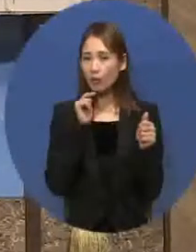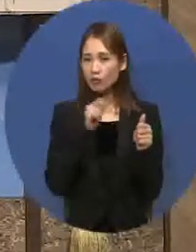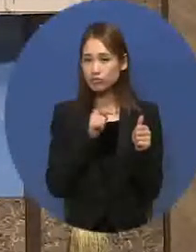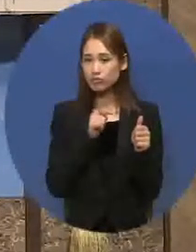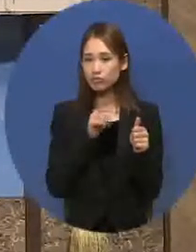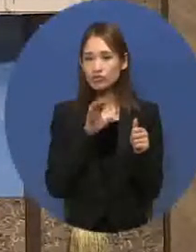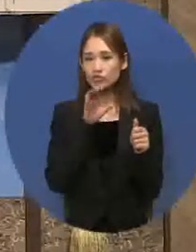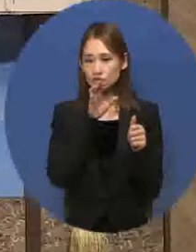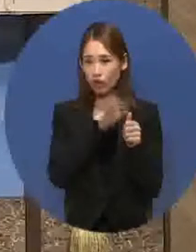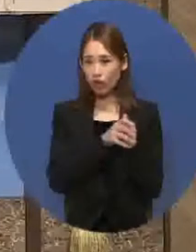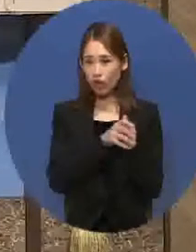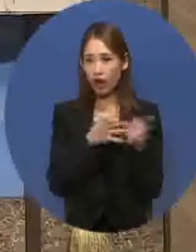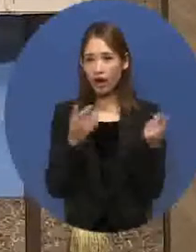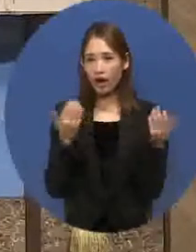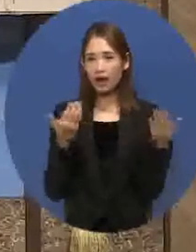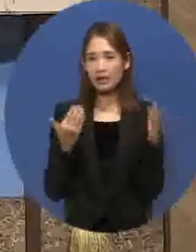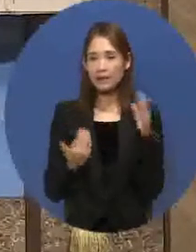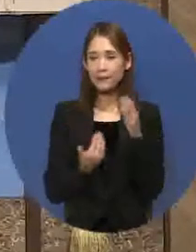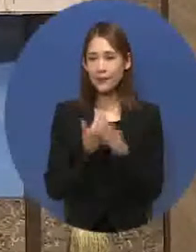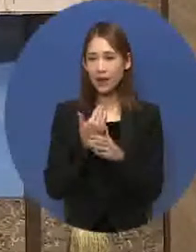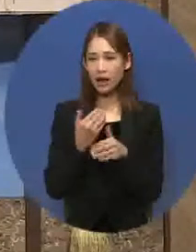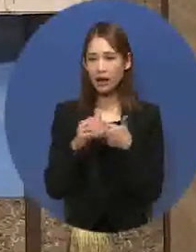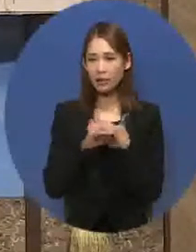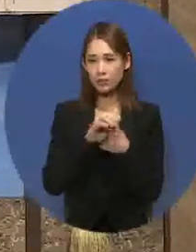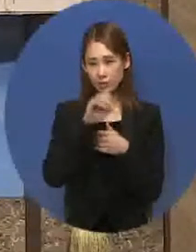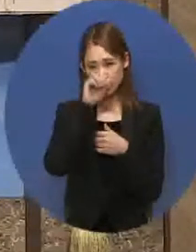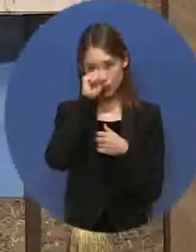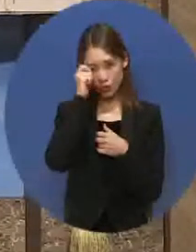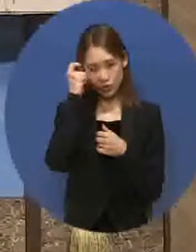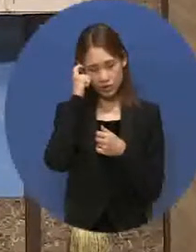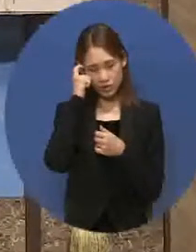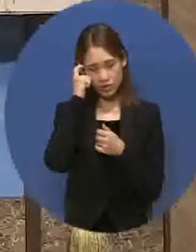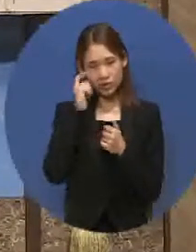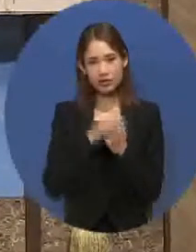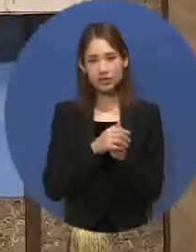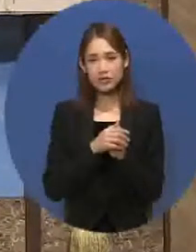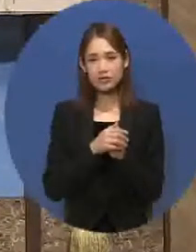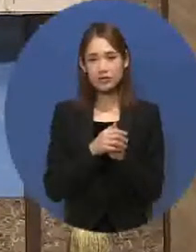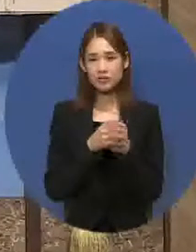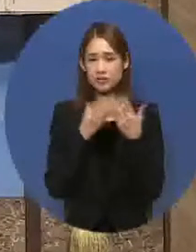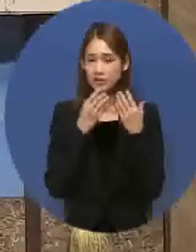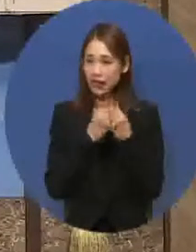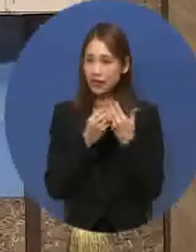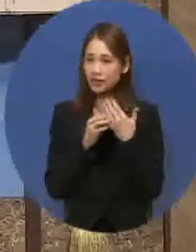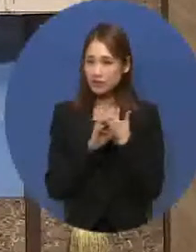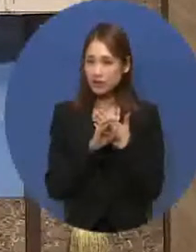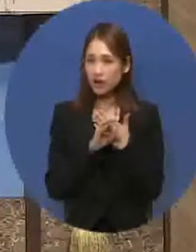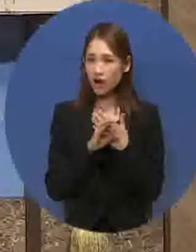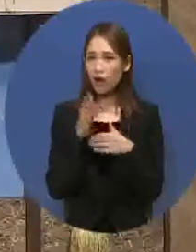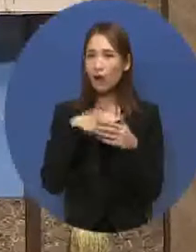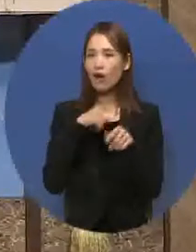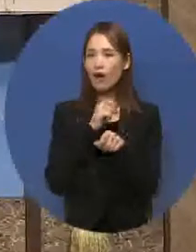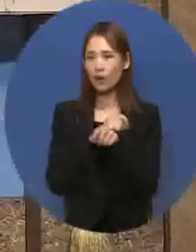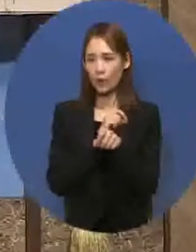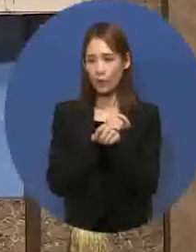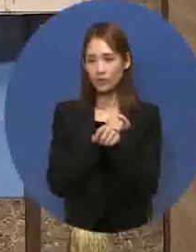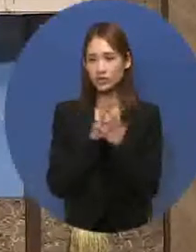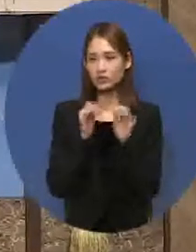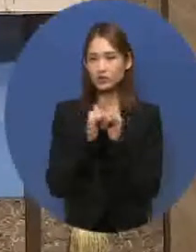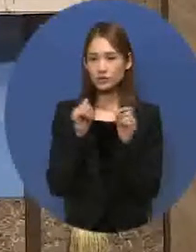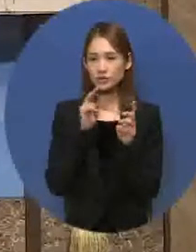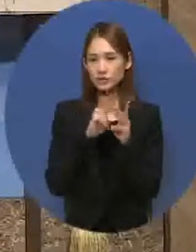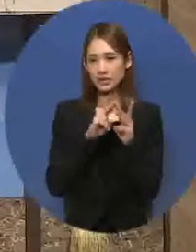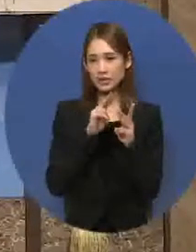그런 일을 하면은 좋을 것으로 생각해서 네. 예를 들어서 강공서 주민센터